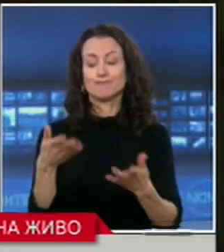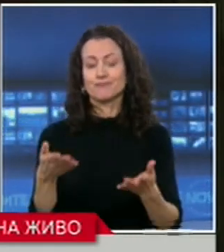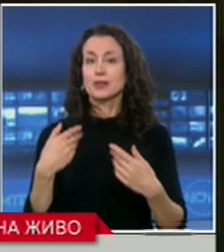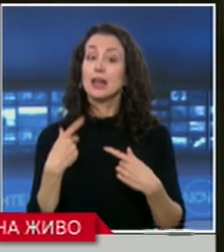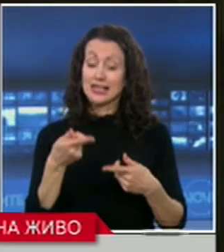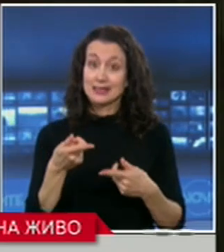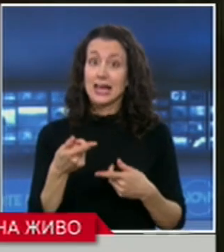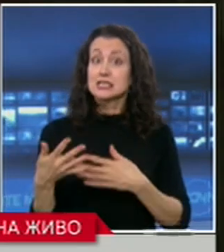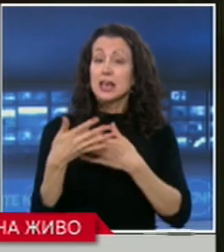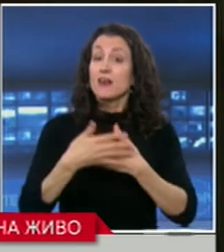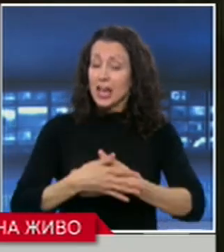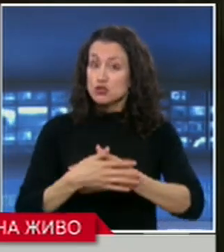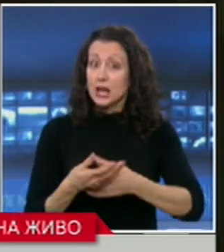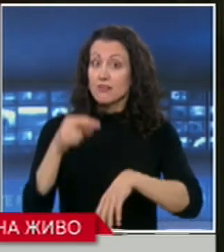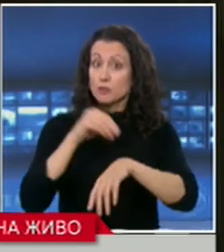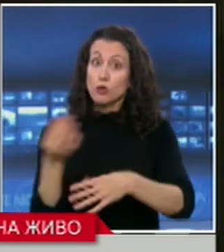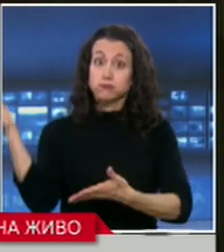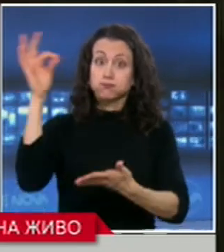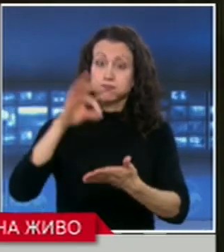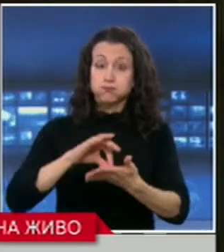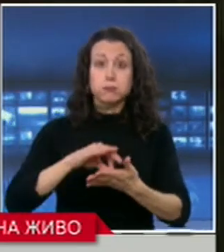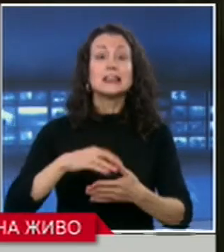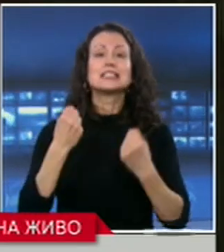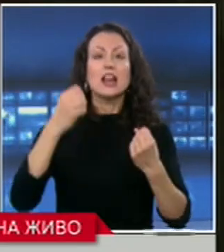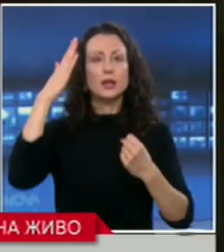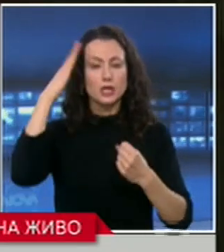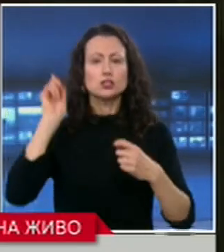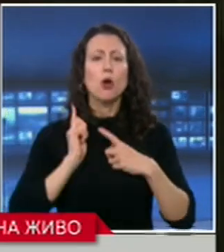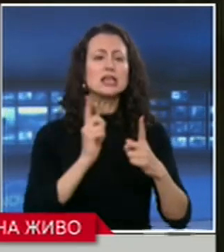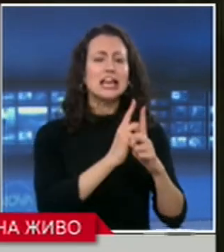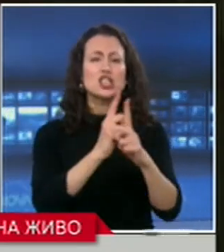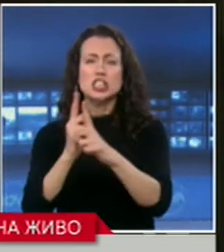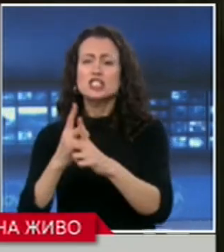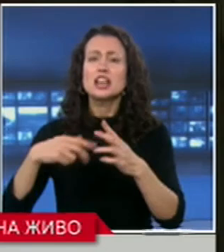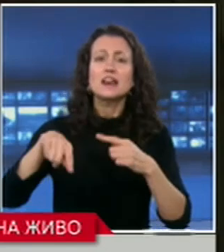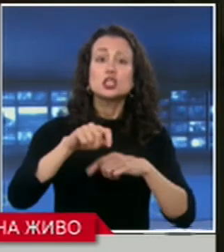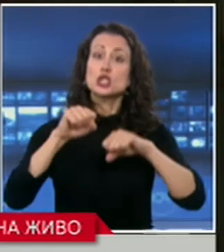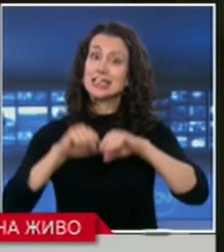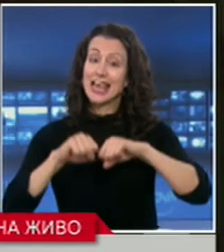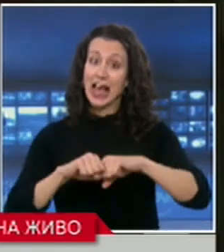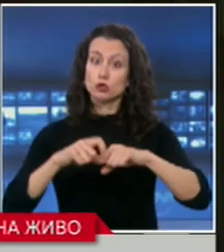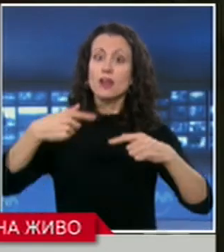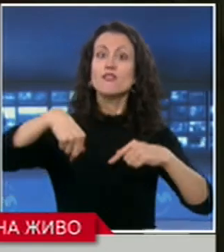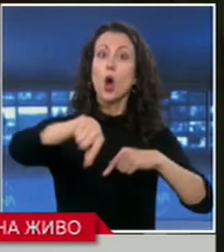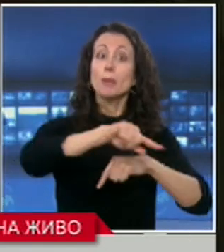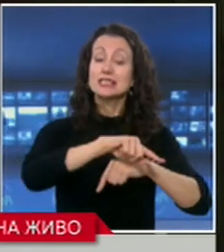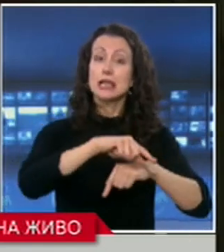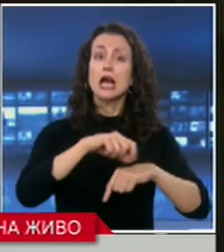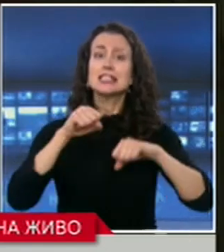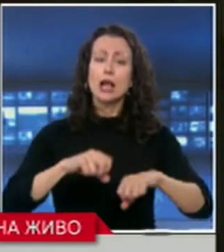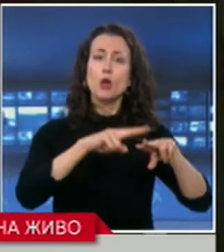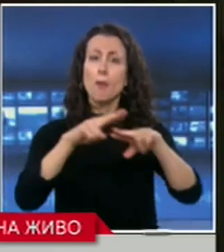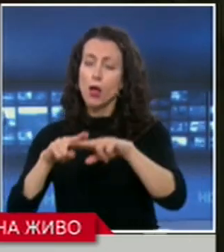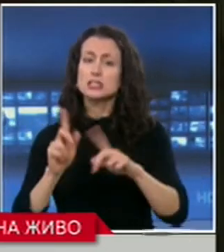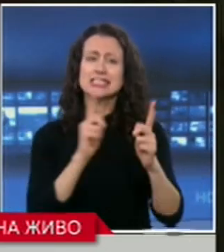министър Костадин Ангелов. Той се срещна с директорите на всички болници в областта, за да обсъдят заедно организацията по приема